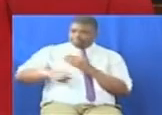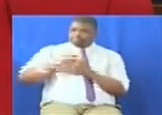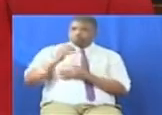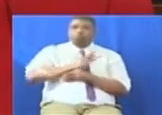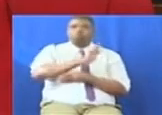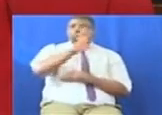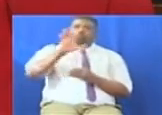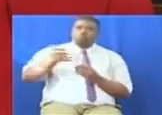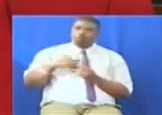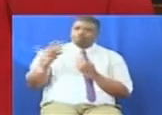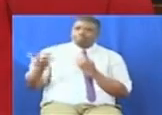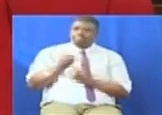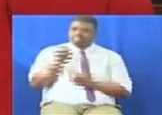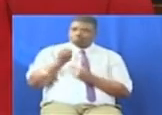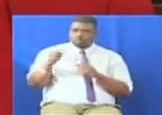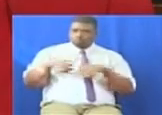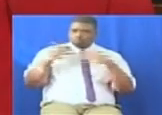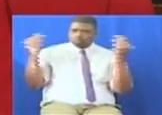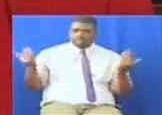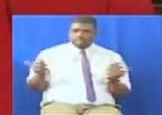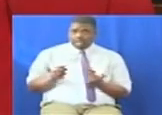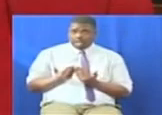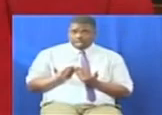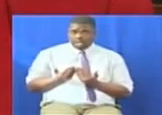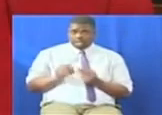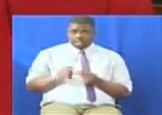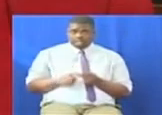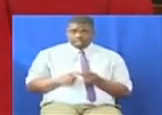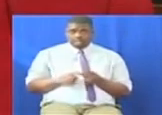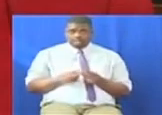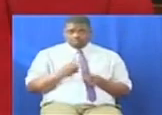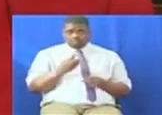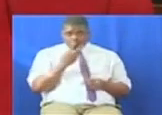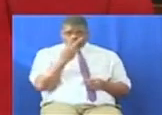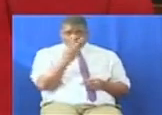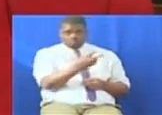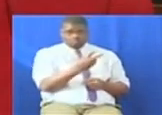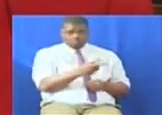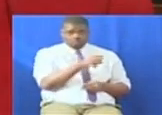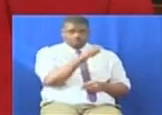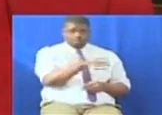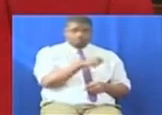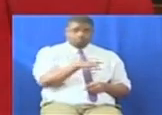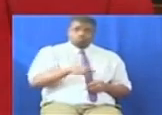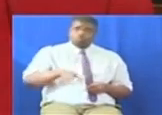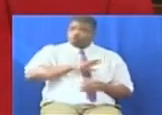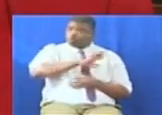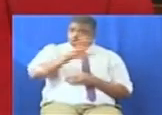waliofanikiwa duniani ni wale ambao wanaona ambako wengine wote hawaoni.